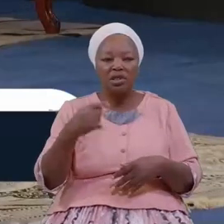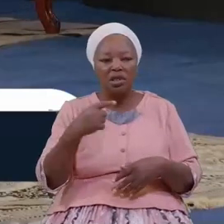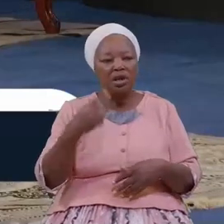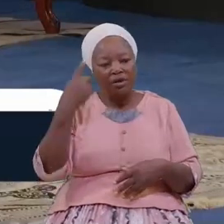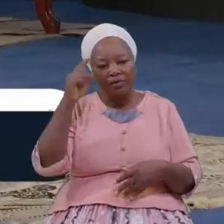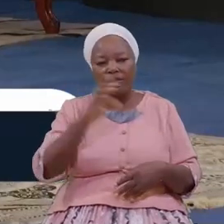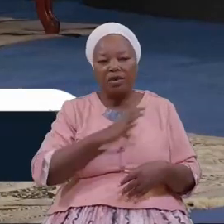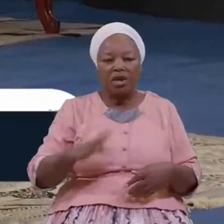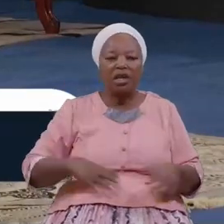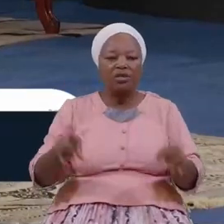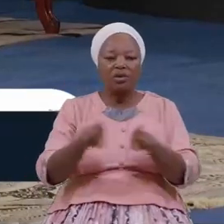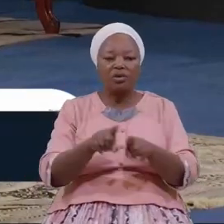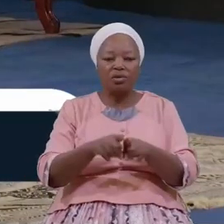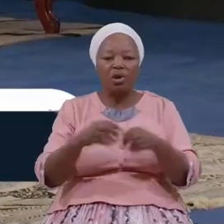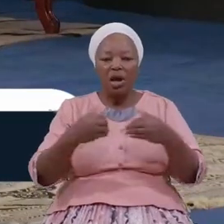18.